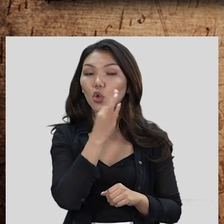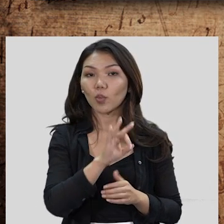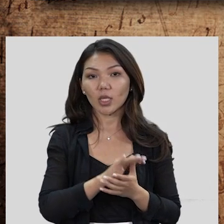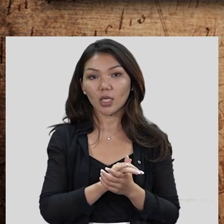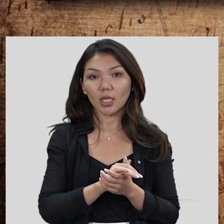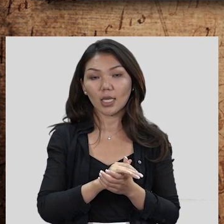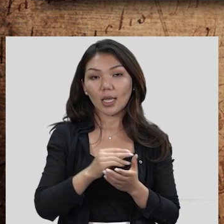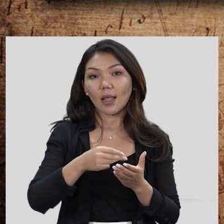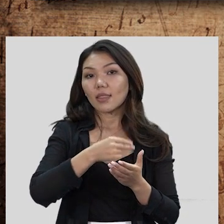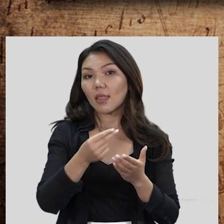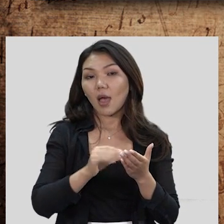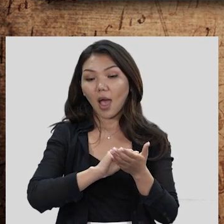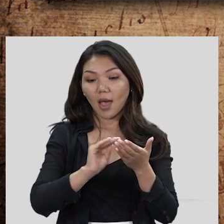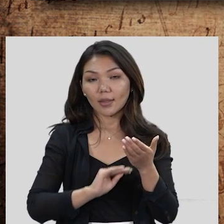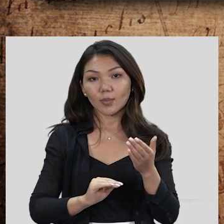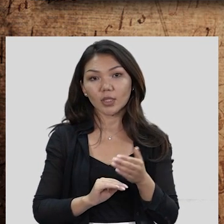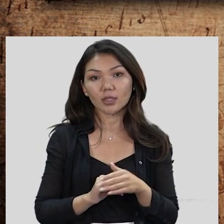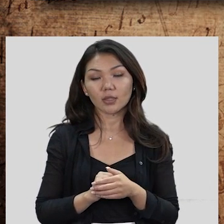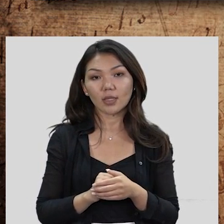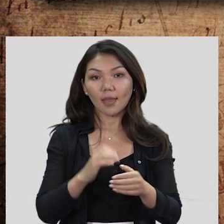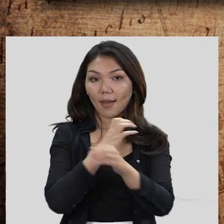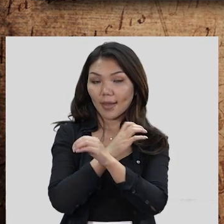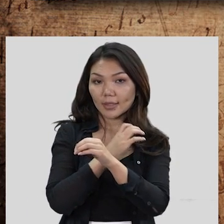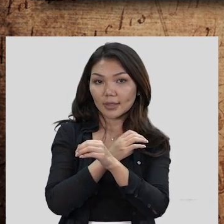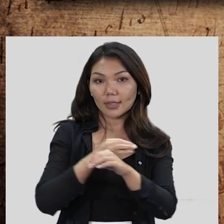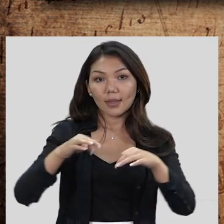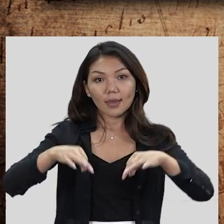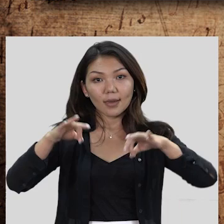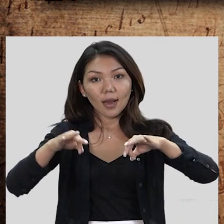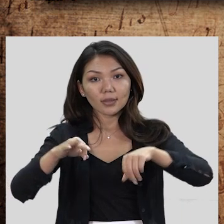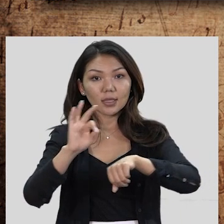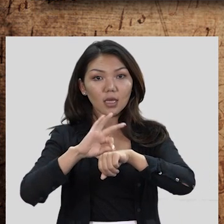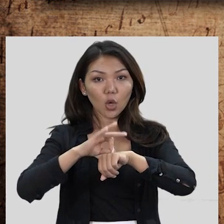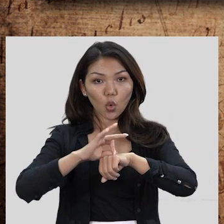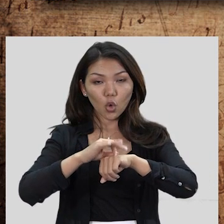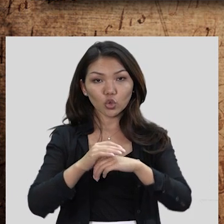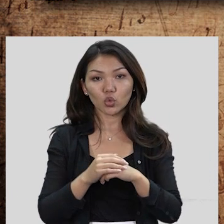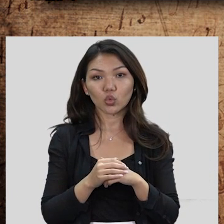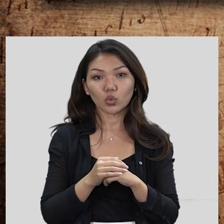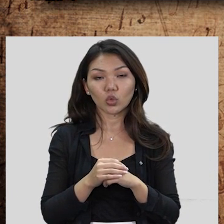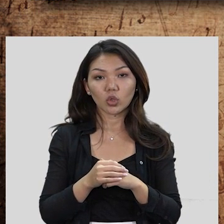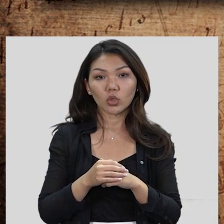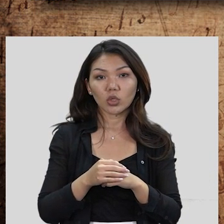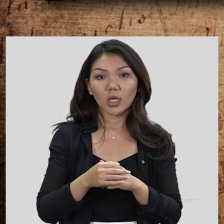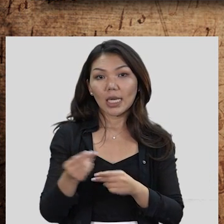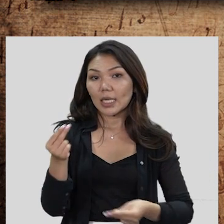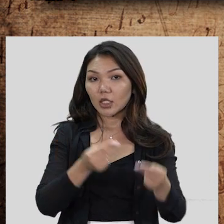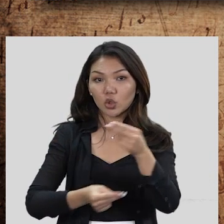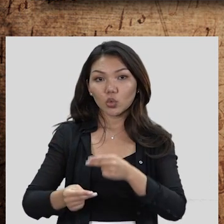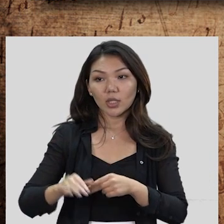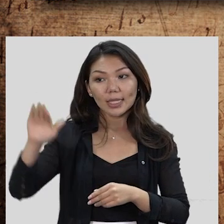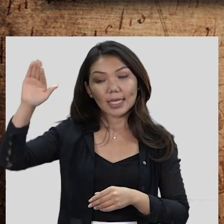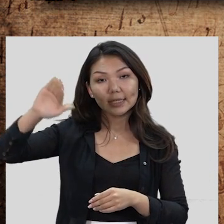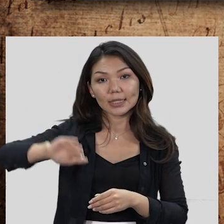или рисунки про царапины на кости нанесенной краской на кожу рисунки на стенах пещер